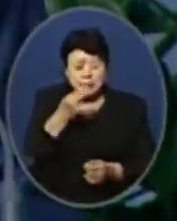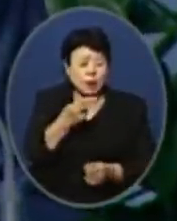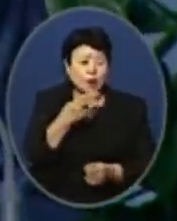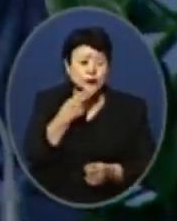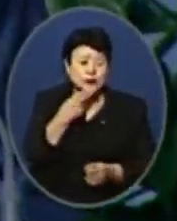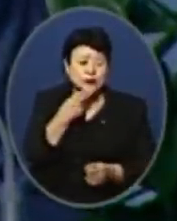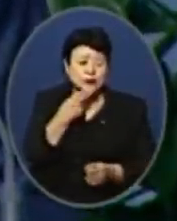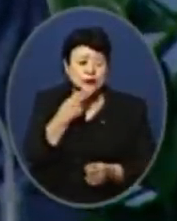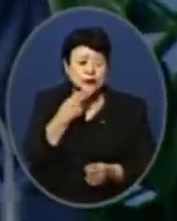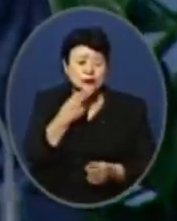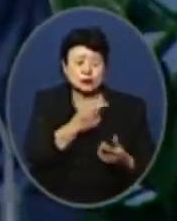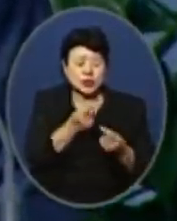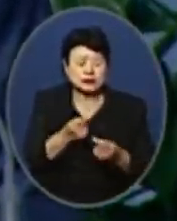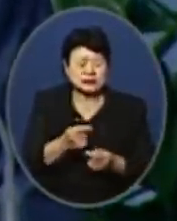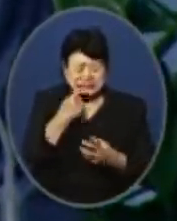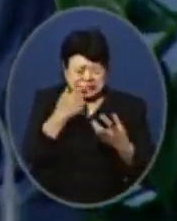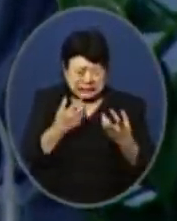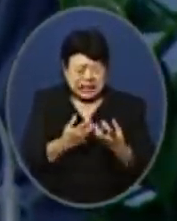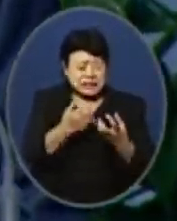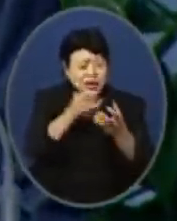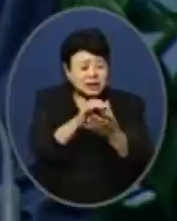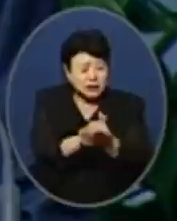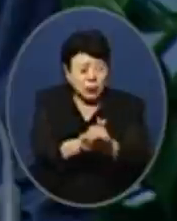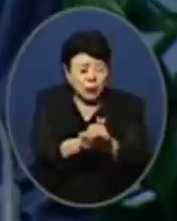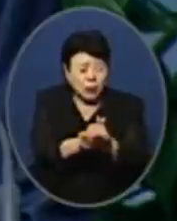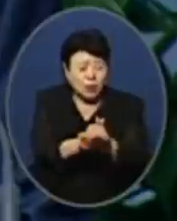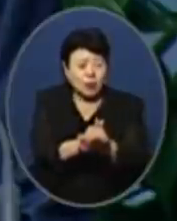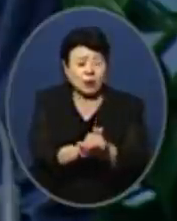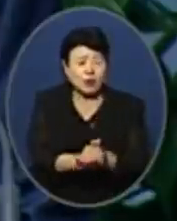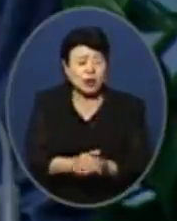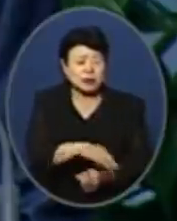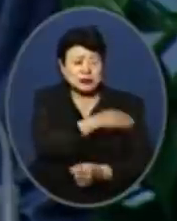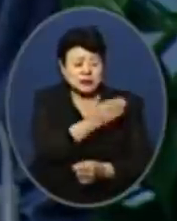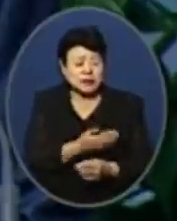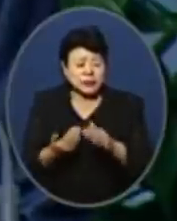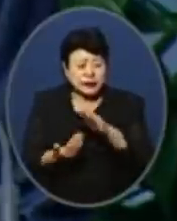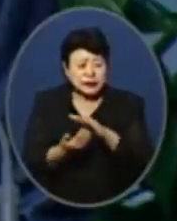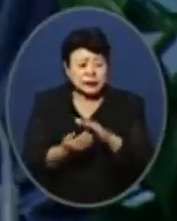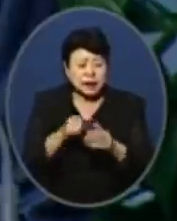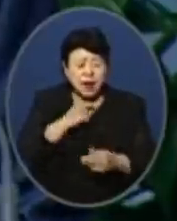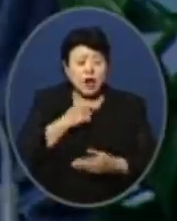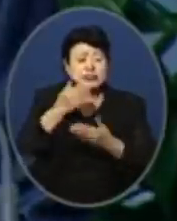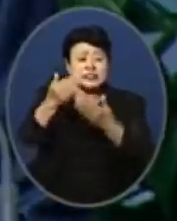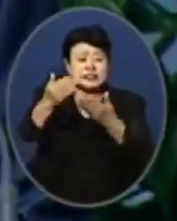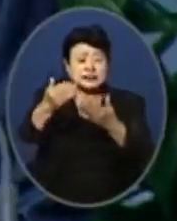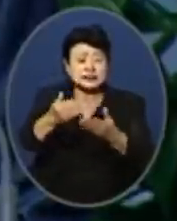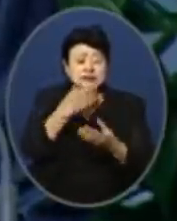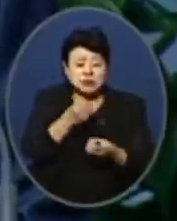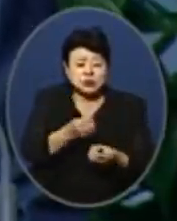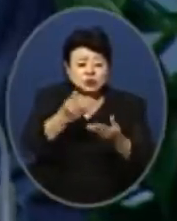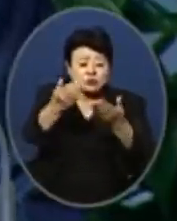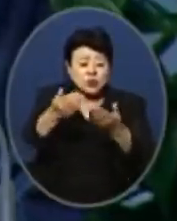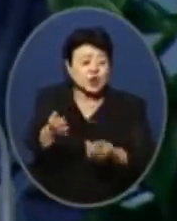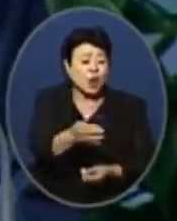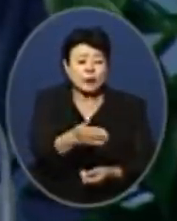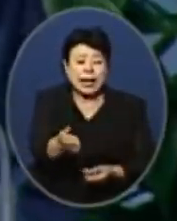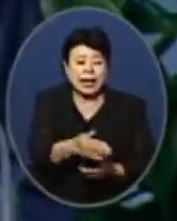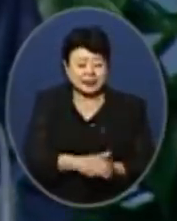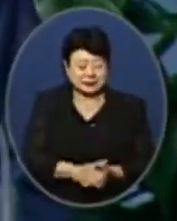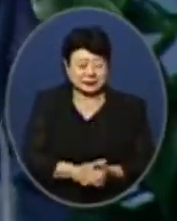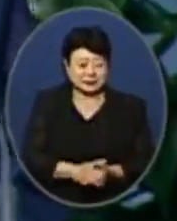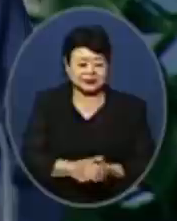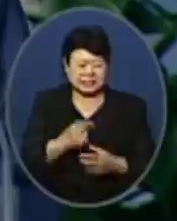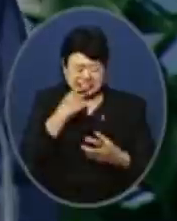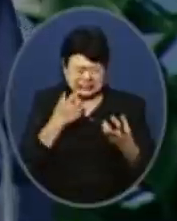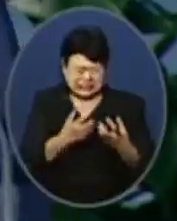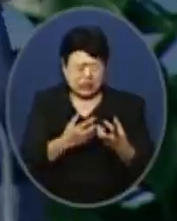없다. 그와 같이 냉정한 기도에는 전능과 헌신과 축복이 없다.